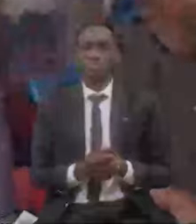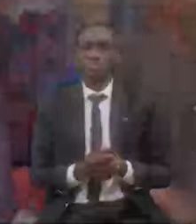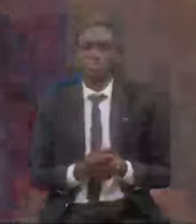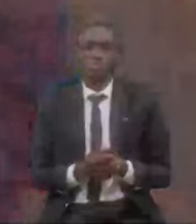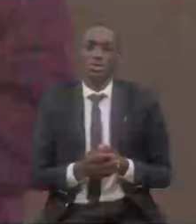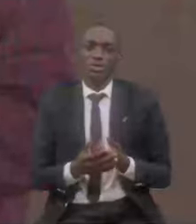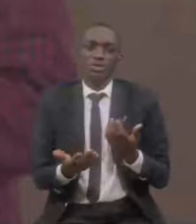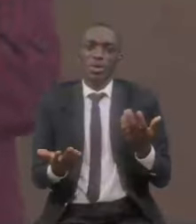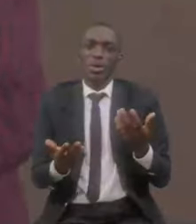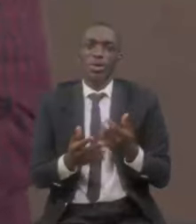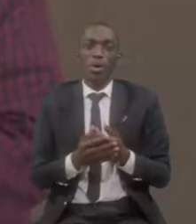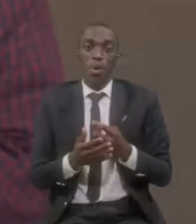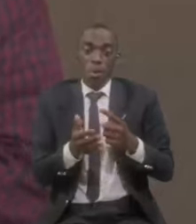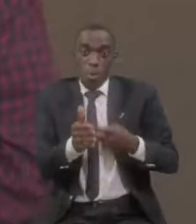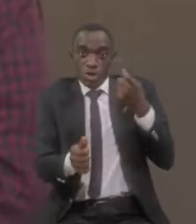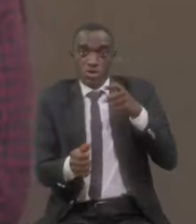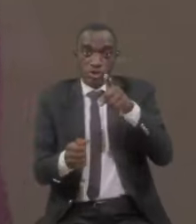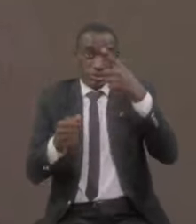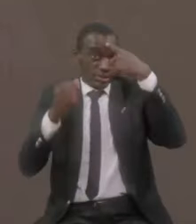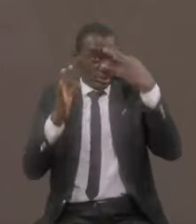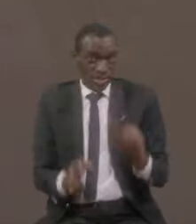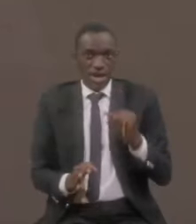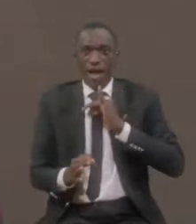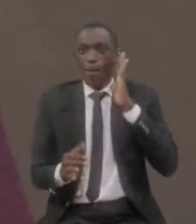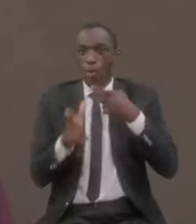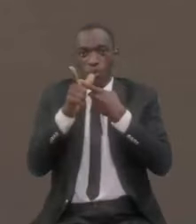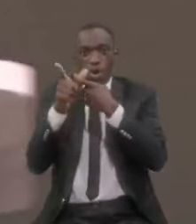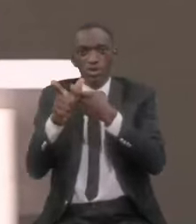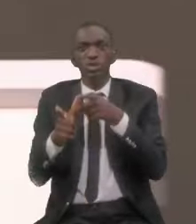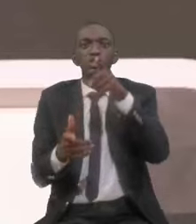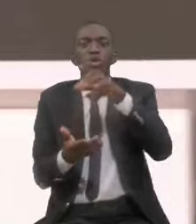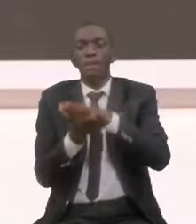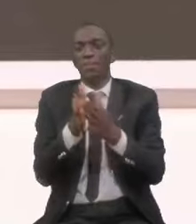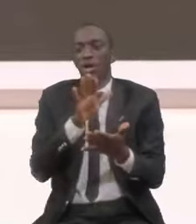Une fois que tu décides que tu vas courir, tu deviendras une étoile.